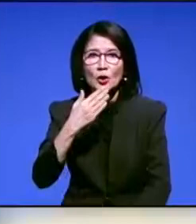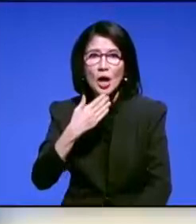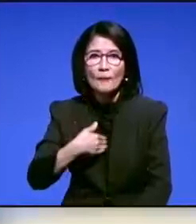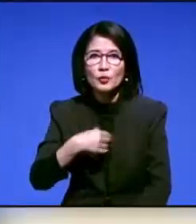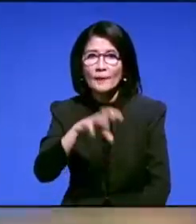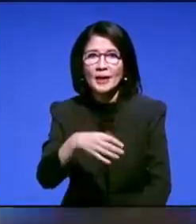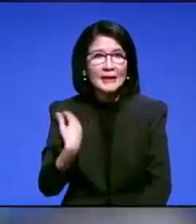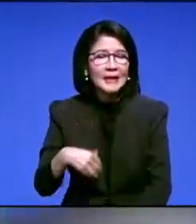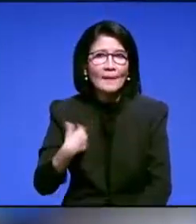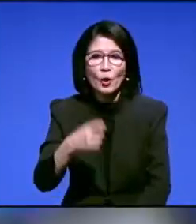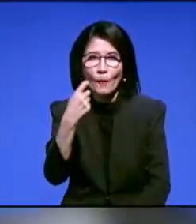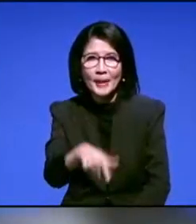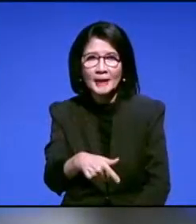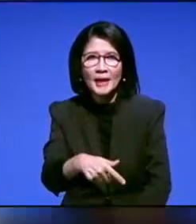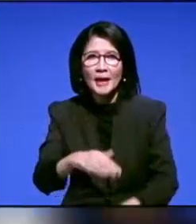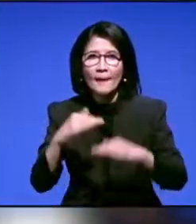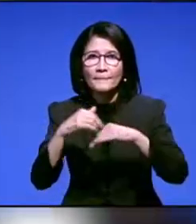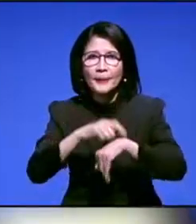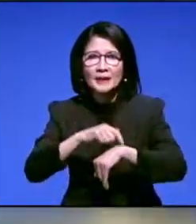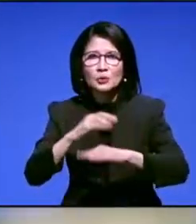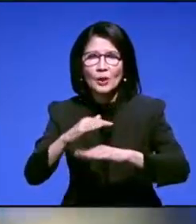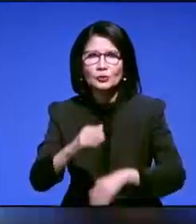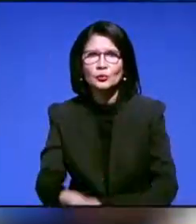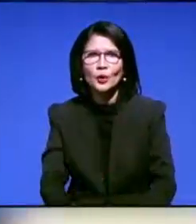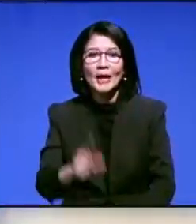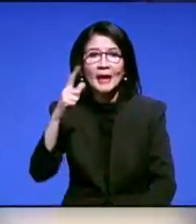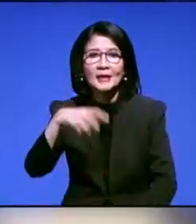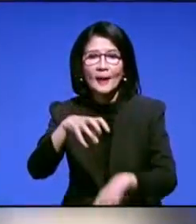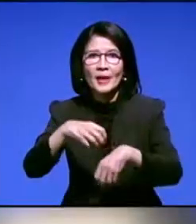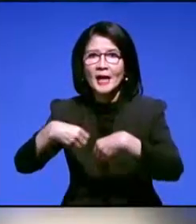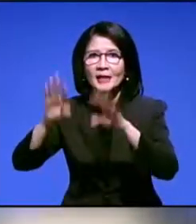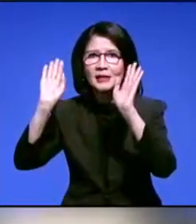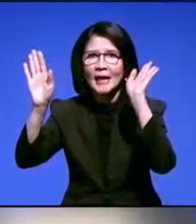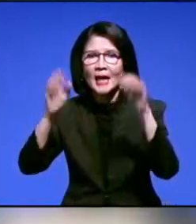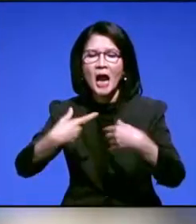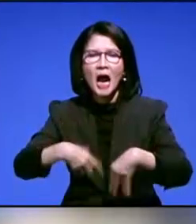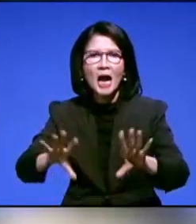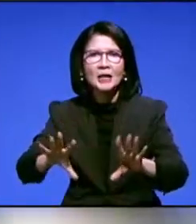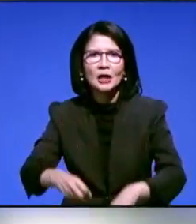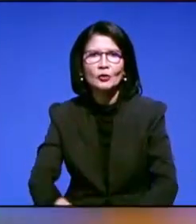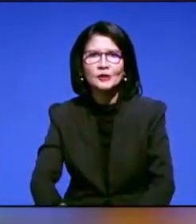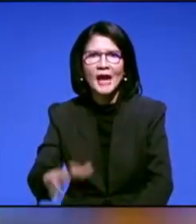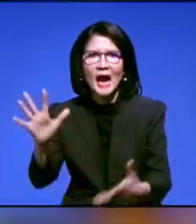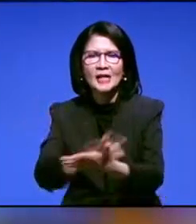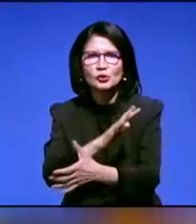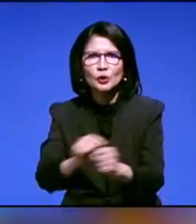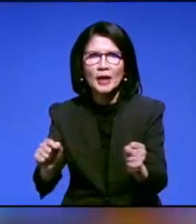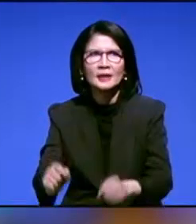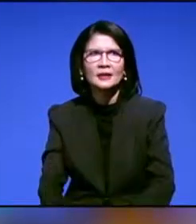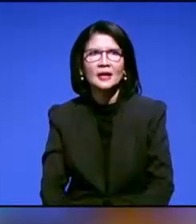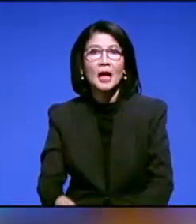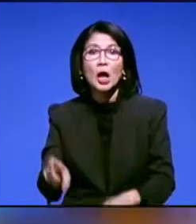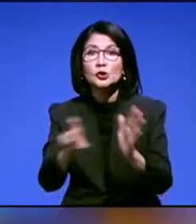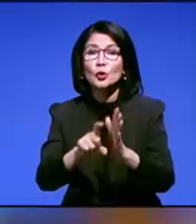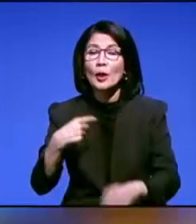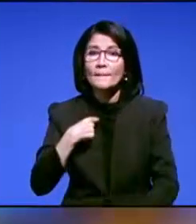mau membayar hingga batas waktu yang ditentukan, barang akan dilelang atau dihancurkan. Kalau misalnya baju